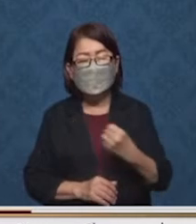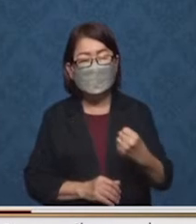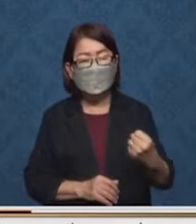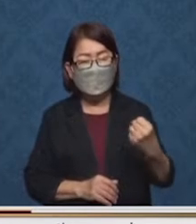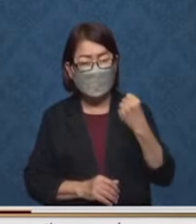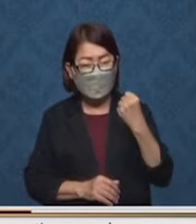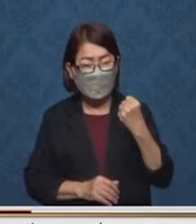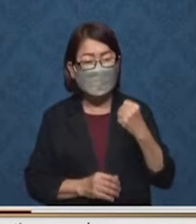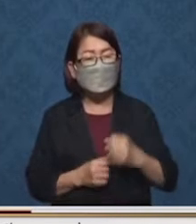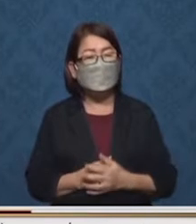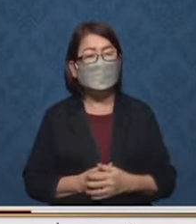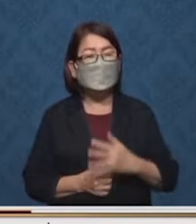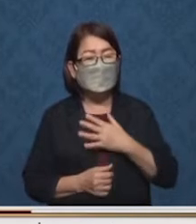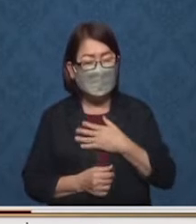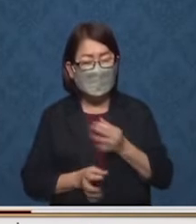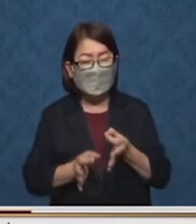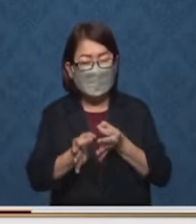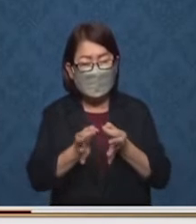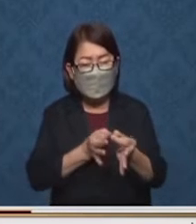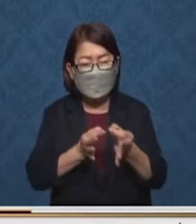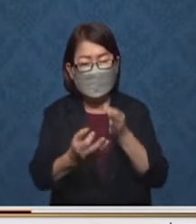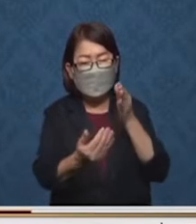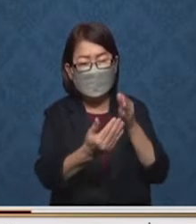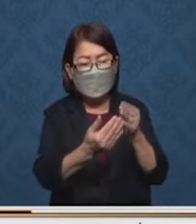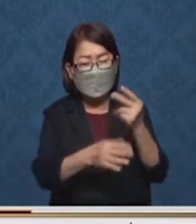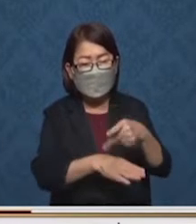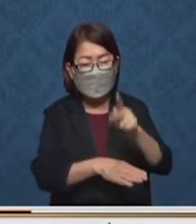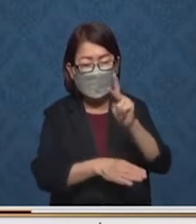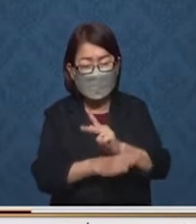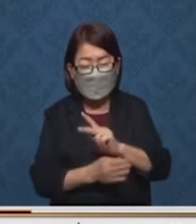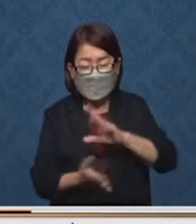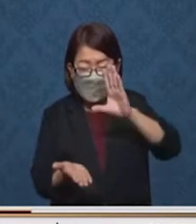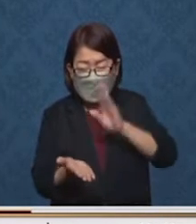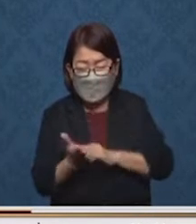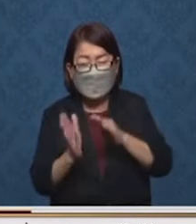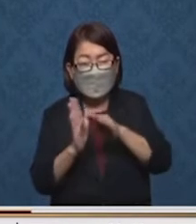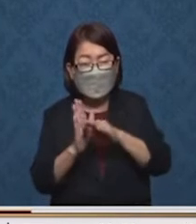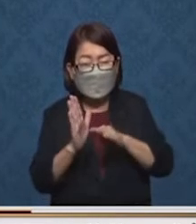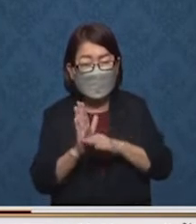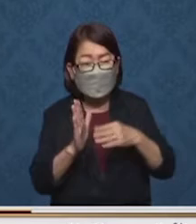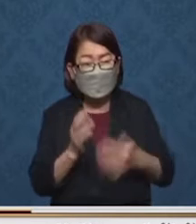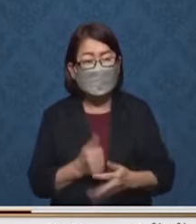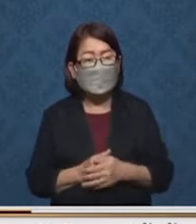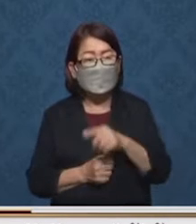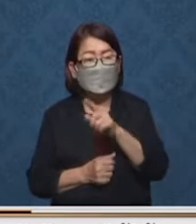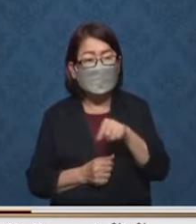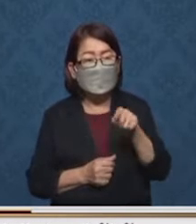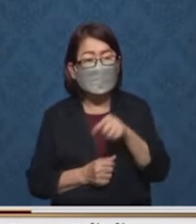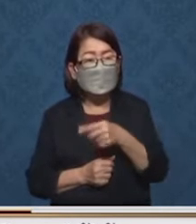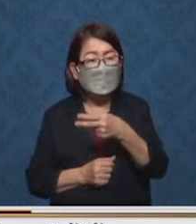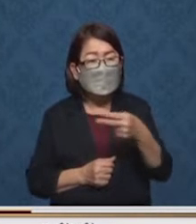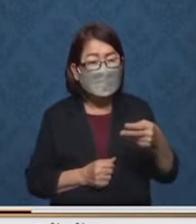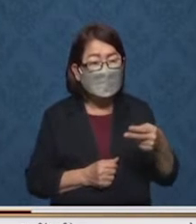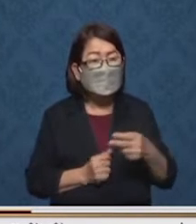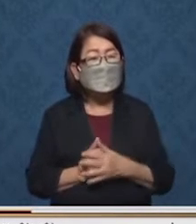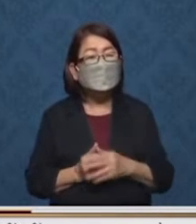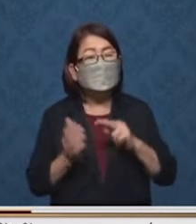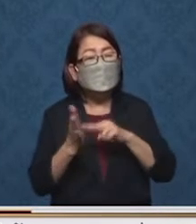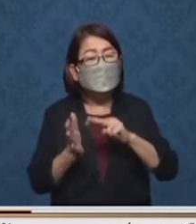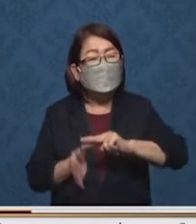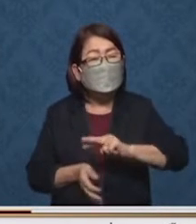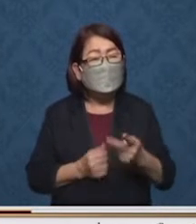7สิ่งที่ผมอยากจะกลับเรียนธรรมทานที่เขียนในญัตติครับคือ Bridge Syndromeโลก